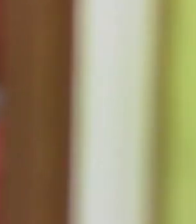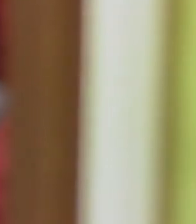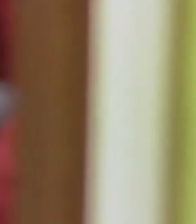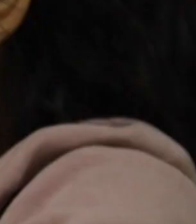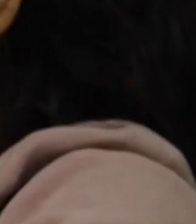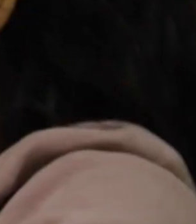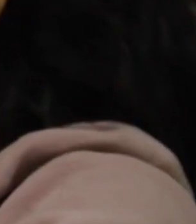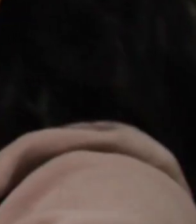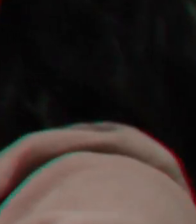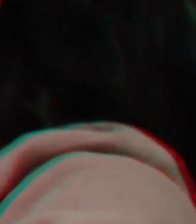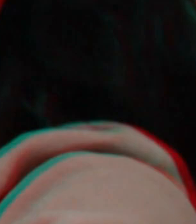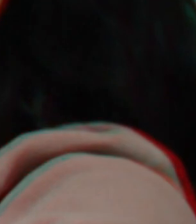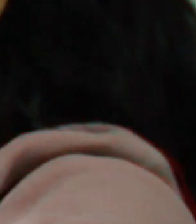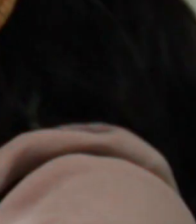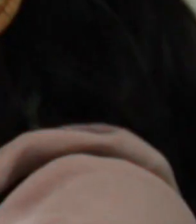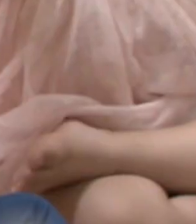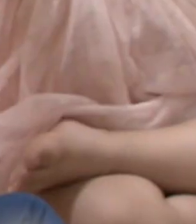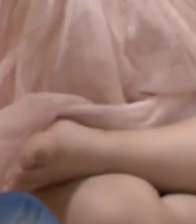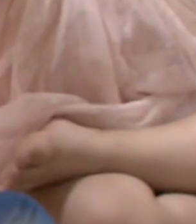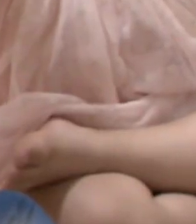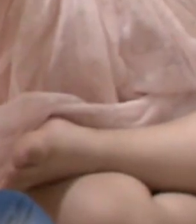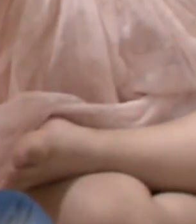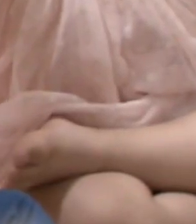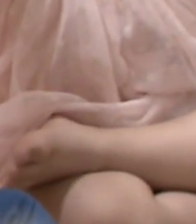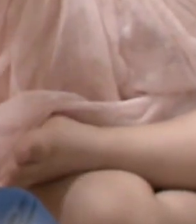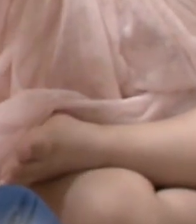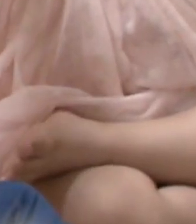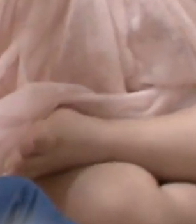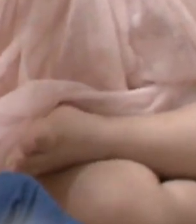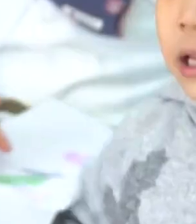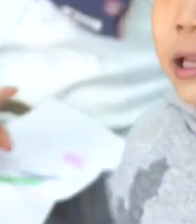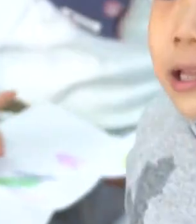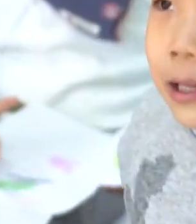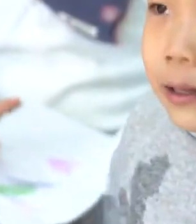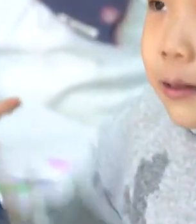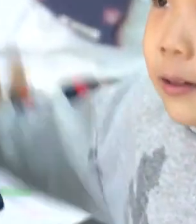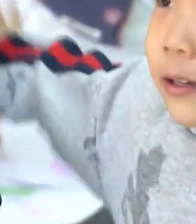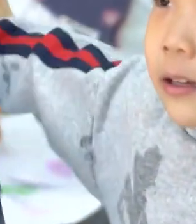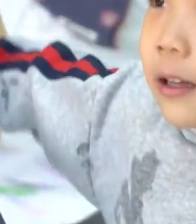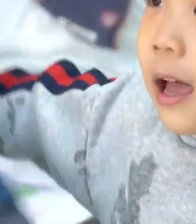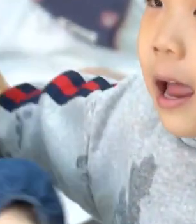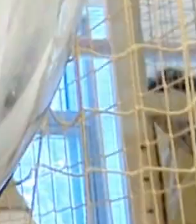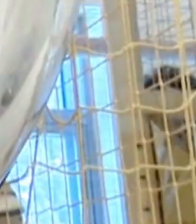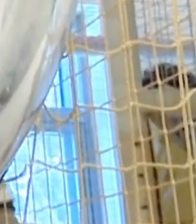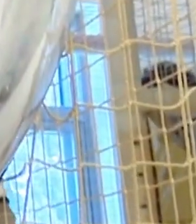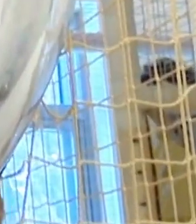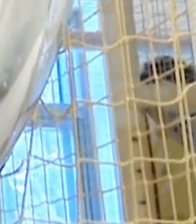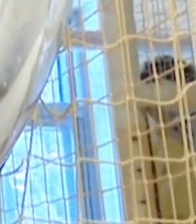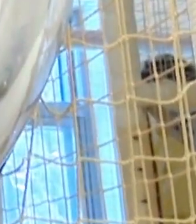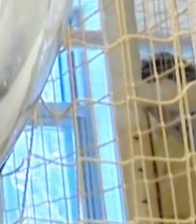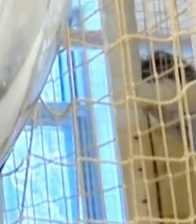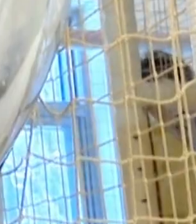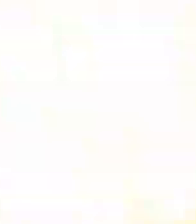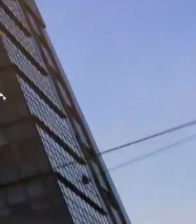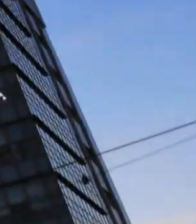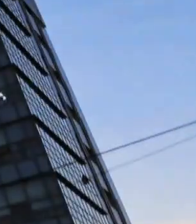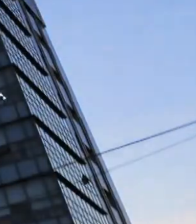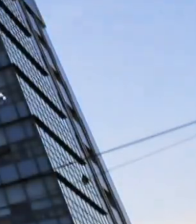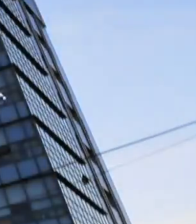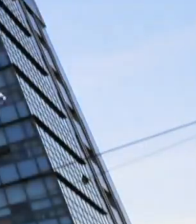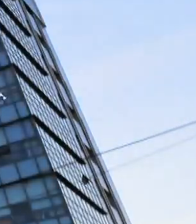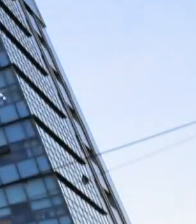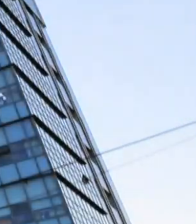급변하는 시대 다음 셀의 깨우는 윗 이어 성규 cts 가 앞장섭니다 개혁주의 생명 시나브로